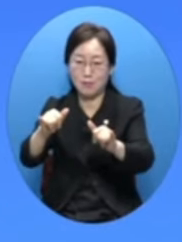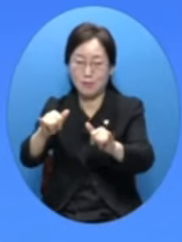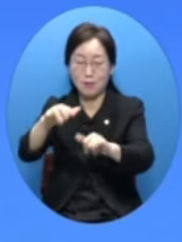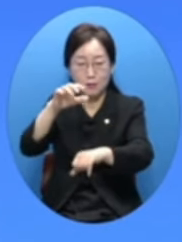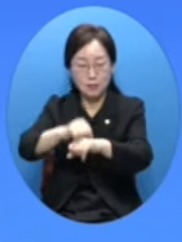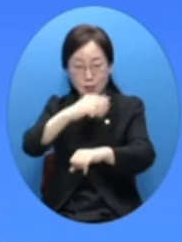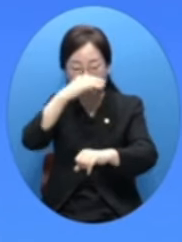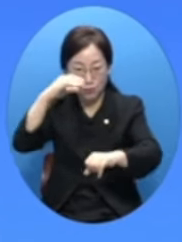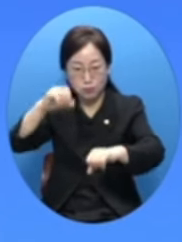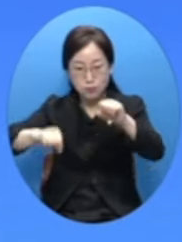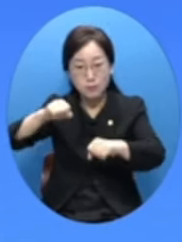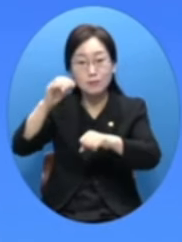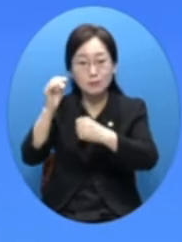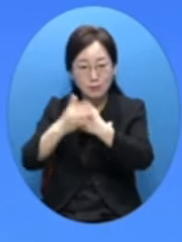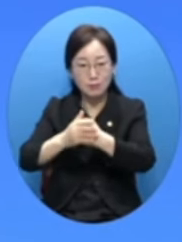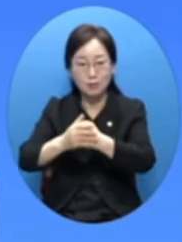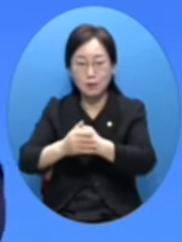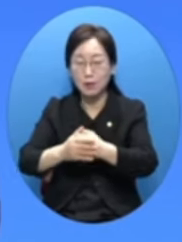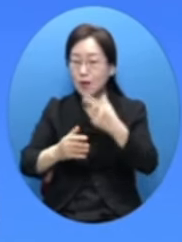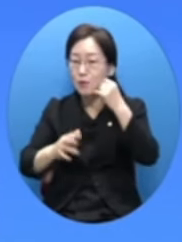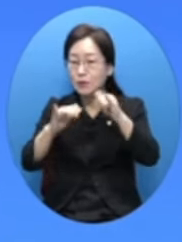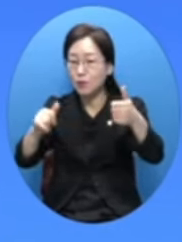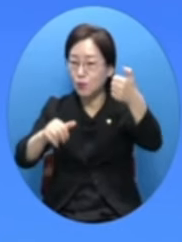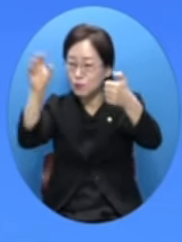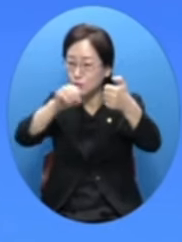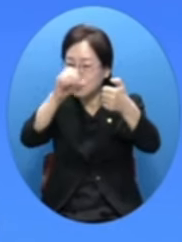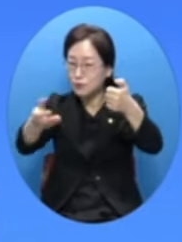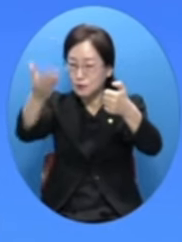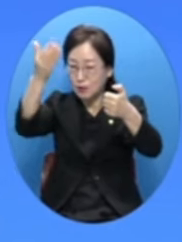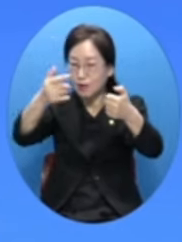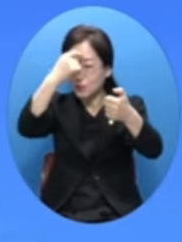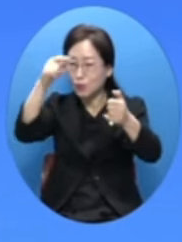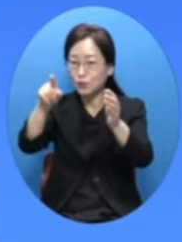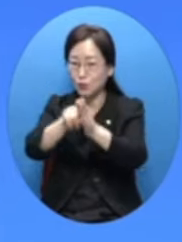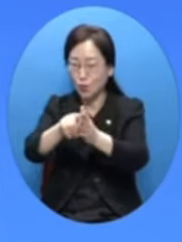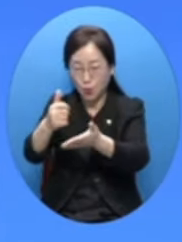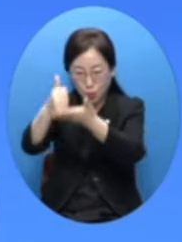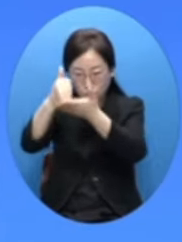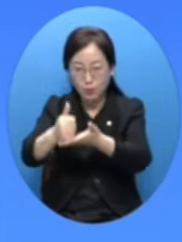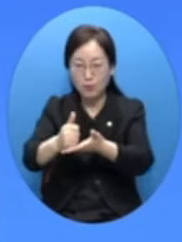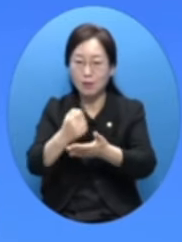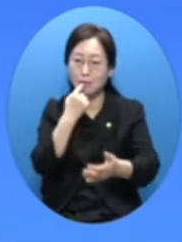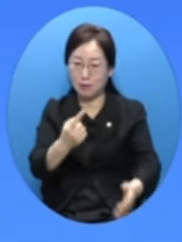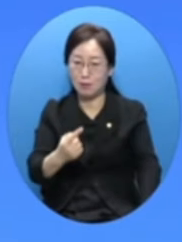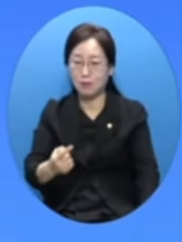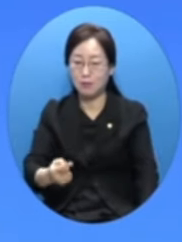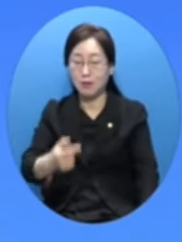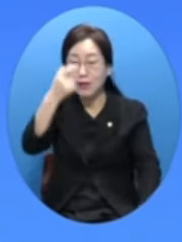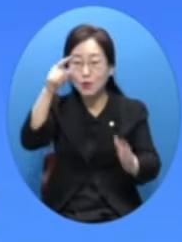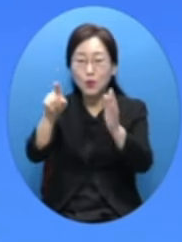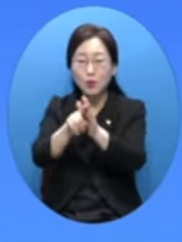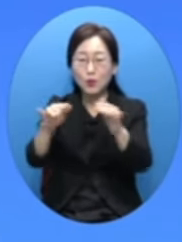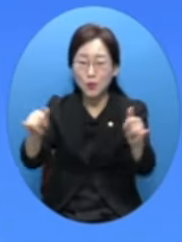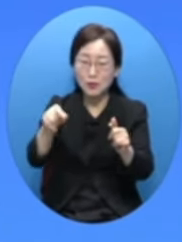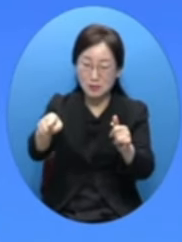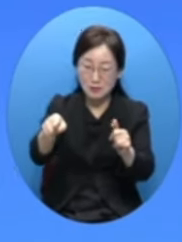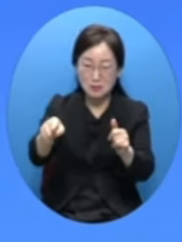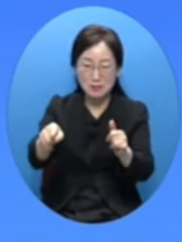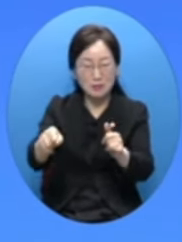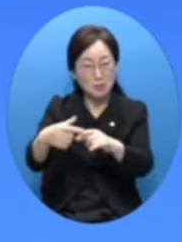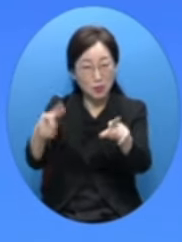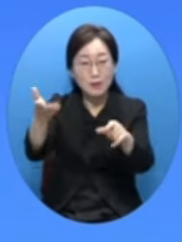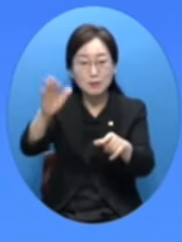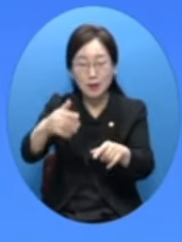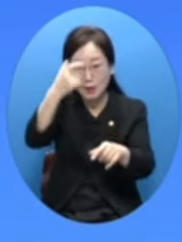일본 사람들의 50% 이상이 기독교를 존중한다 그랬습니다. 기독교인은 안 돼도 기독교를 존중하는